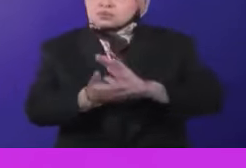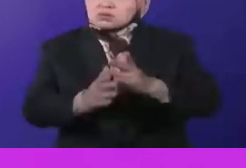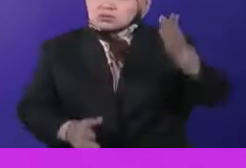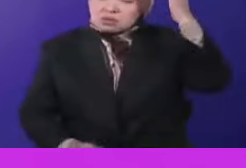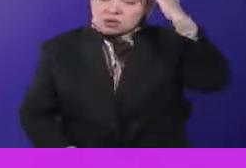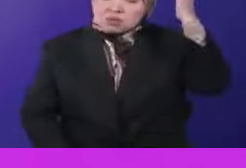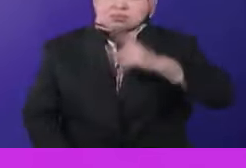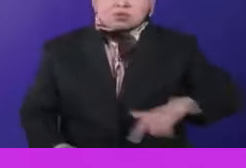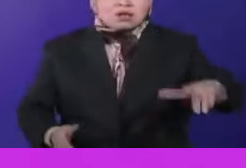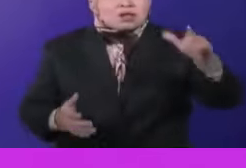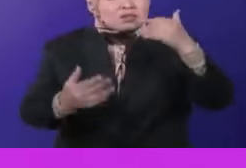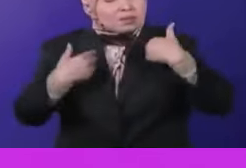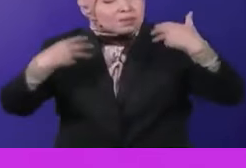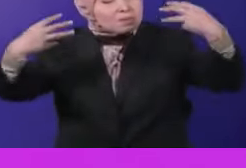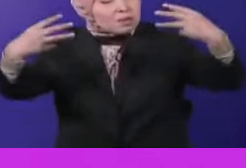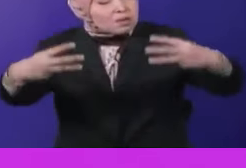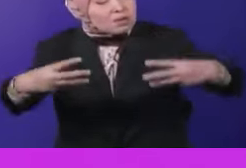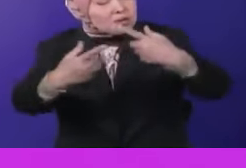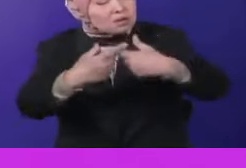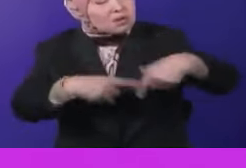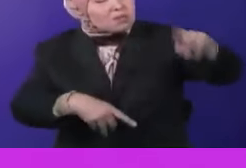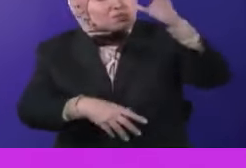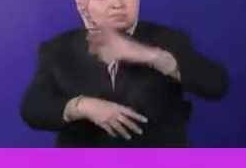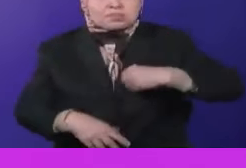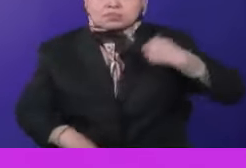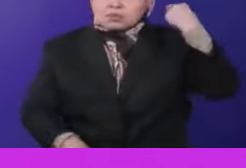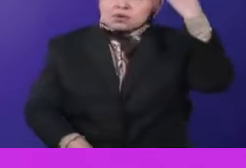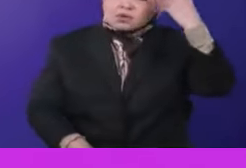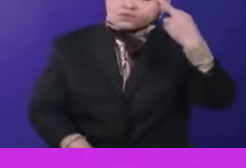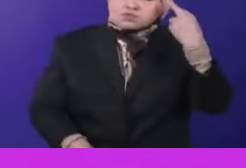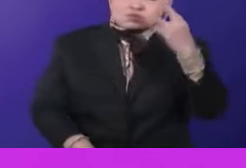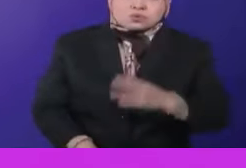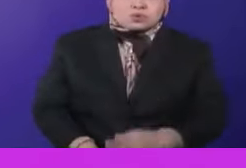من الله ورسوله،